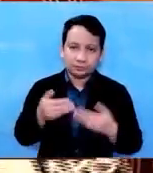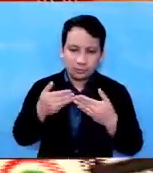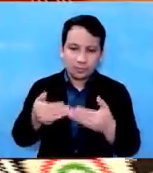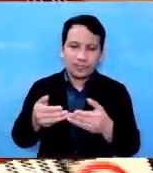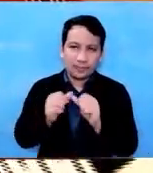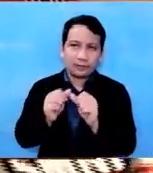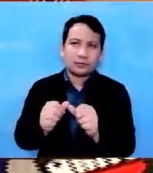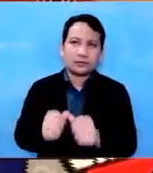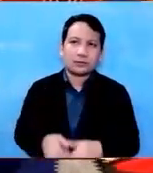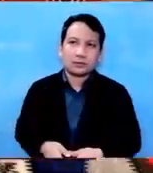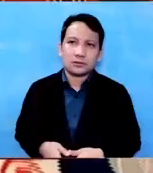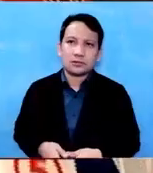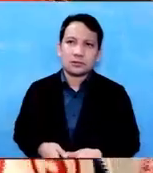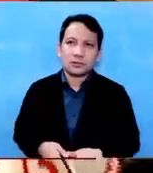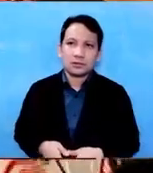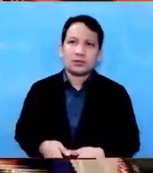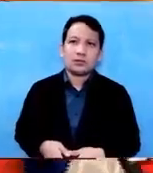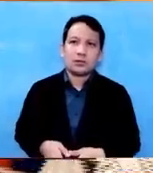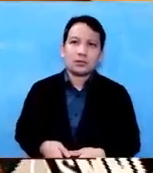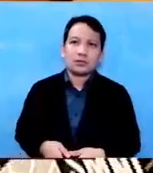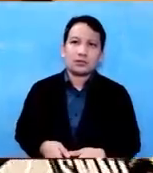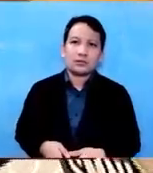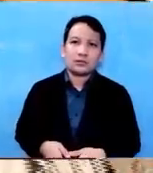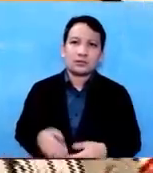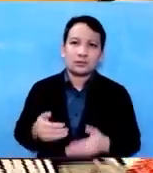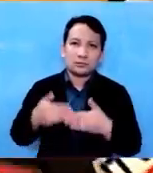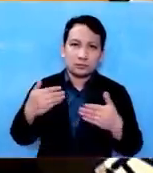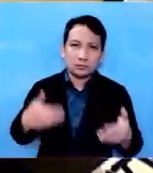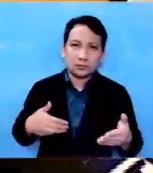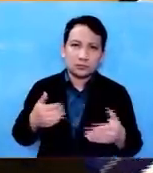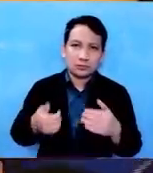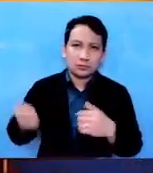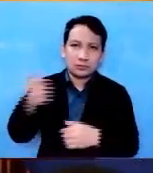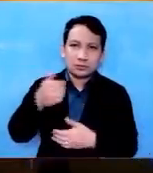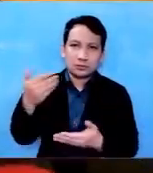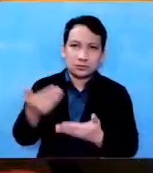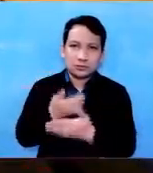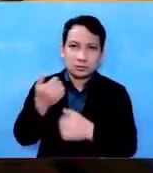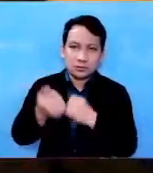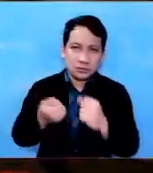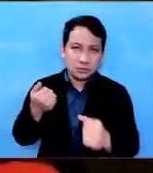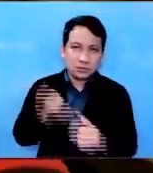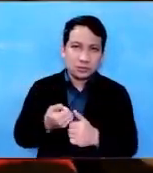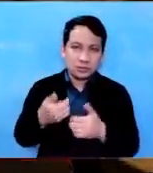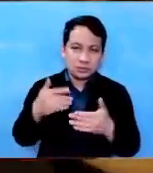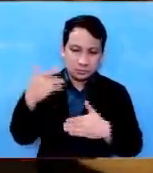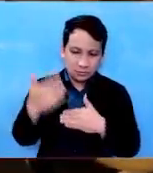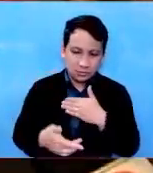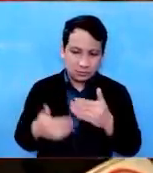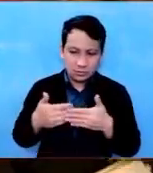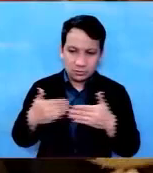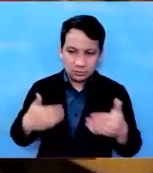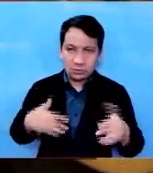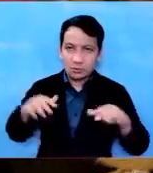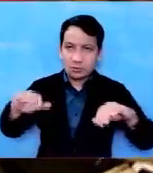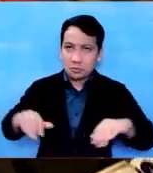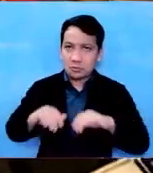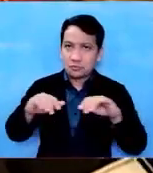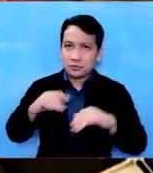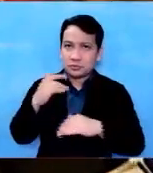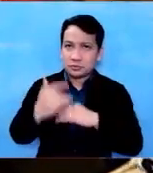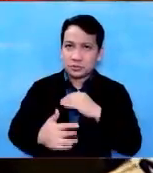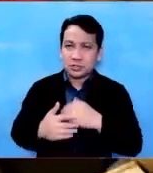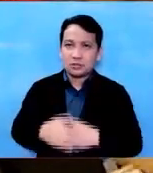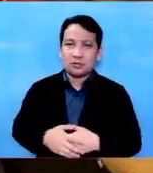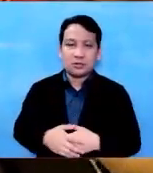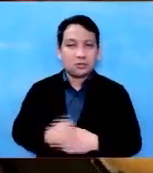Usually nagiging batas ito before New Year. Pero this year, dahil maaga nga tayo nag-umpisa ng trabaho, ang